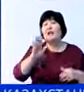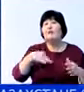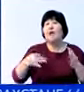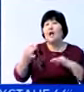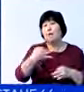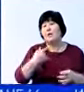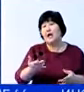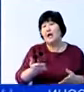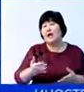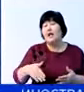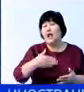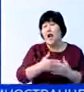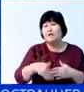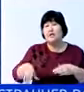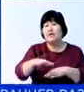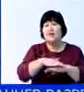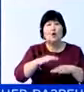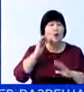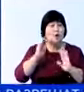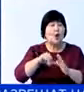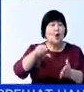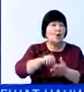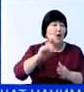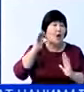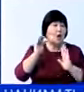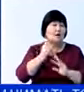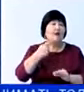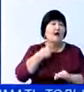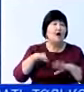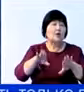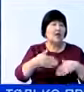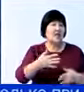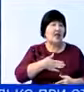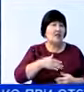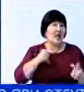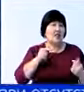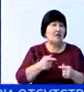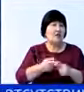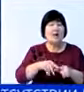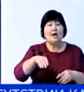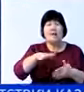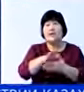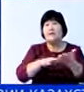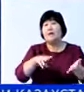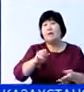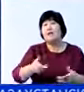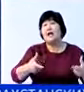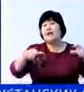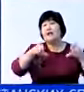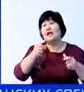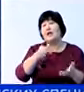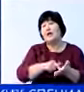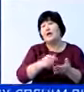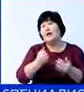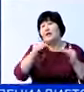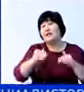на общественных слушаниях. Участники слушания в один голос выразили недовольство заявкой монополиста на подорожание тарифа при